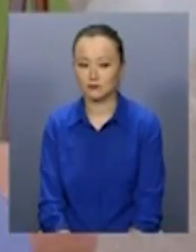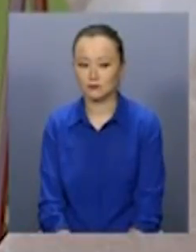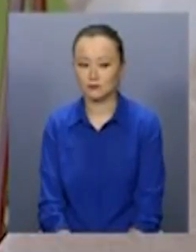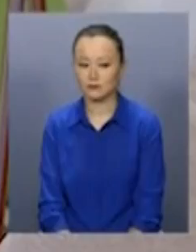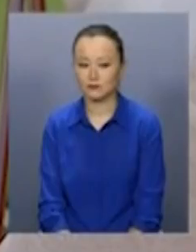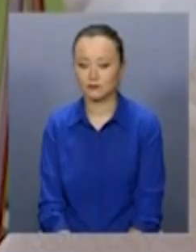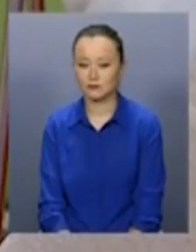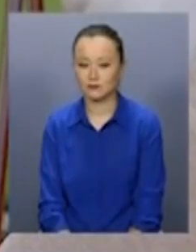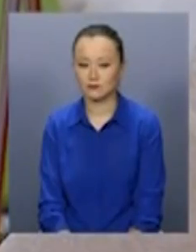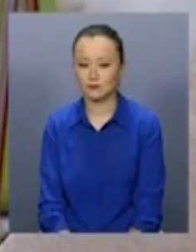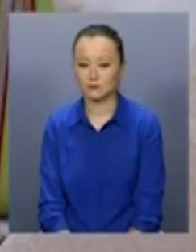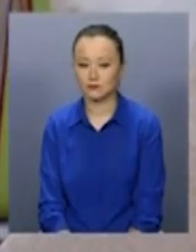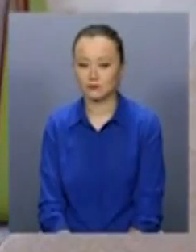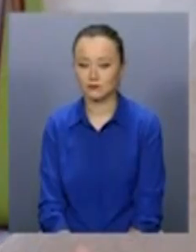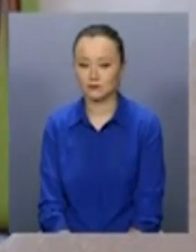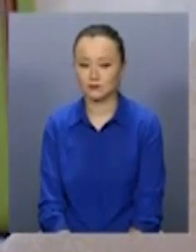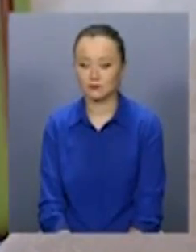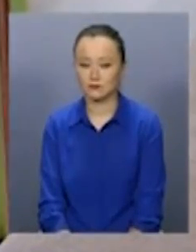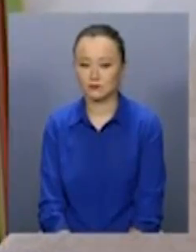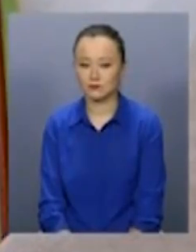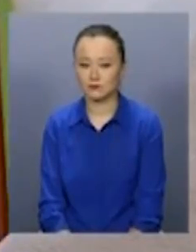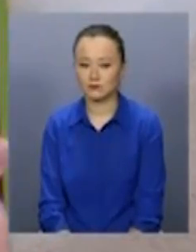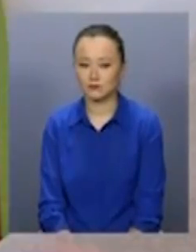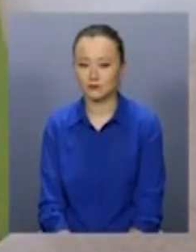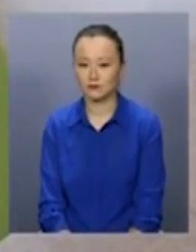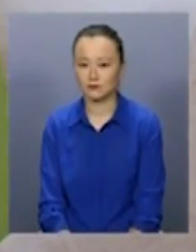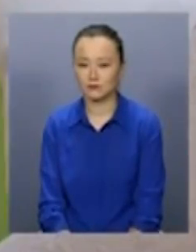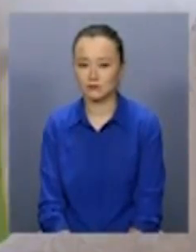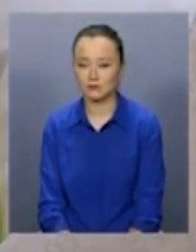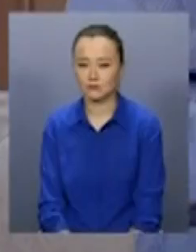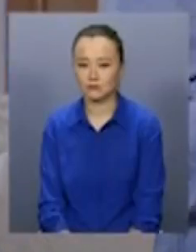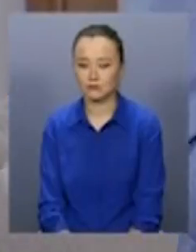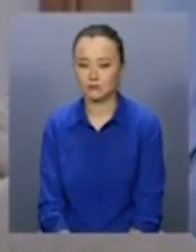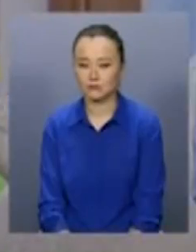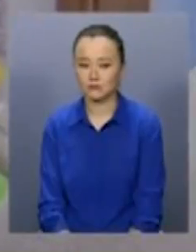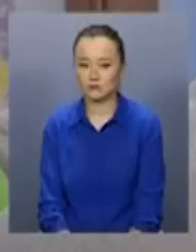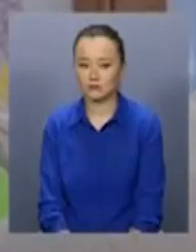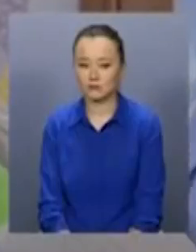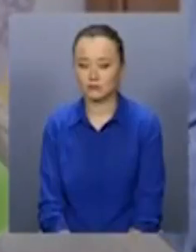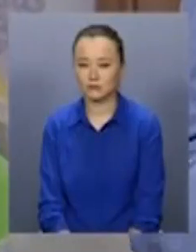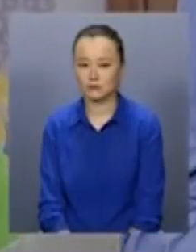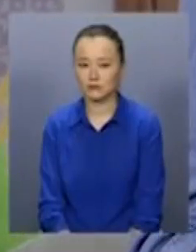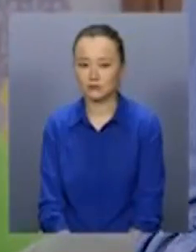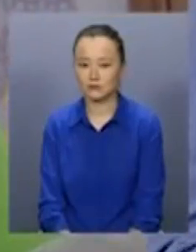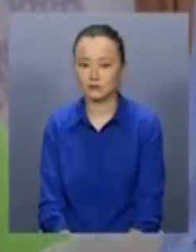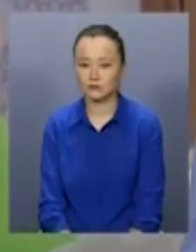сенсің тағдырым, Құдайым, енді бізді